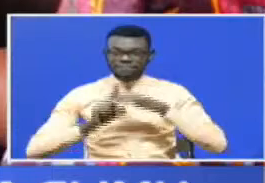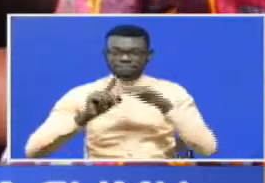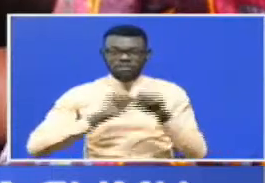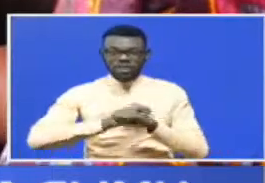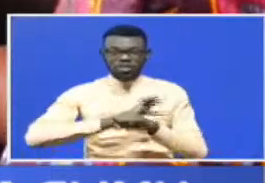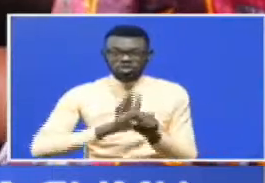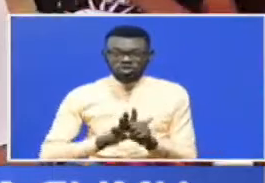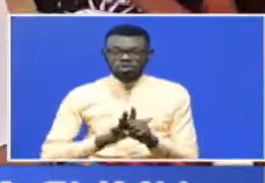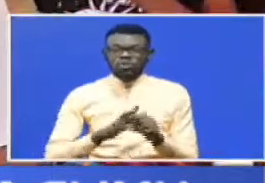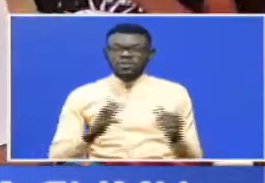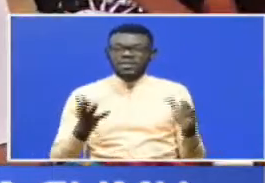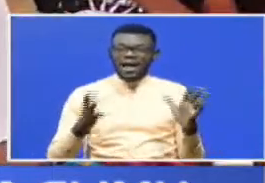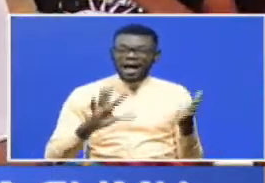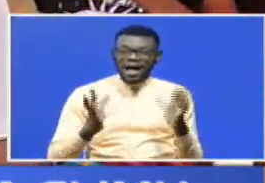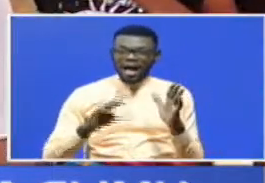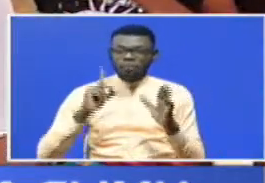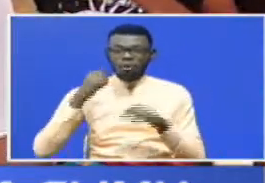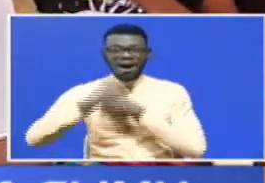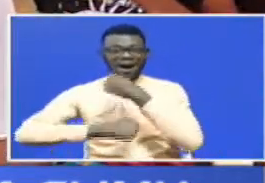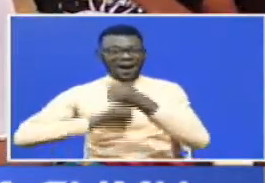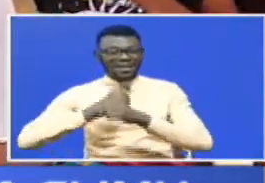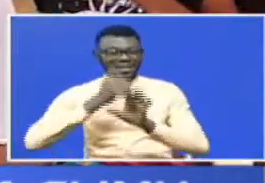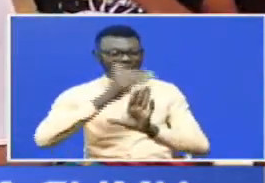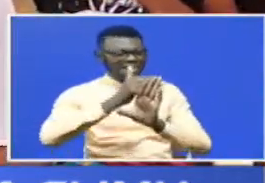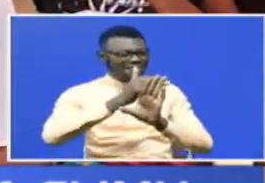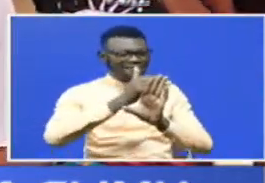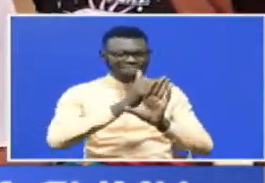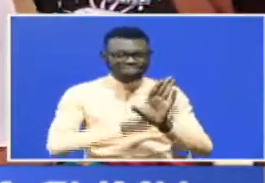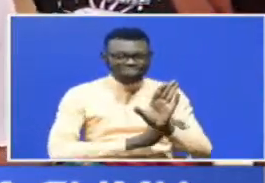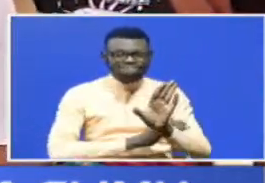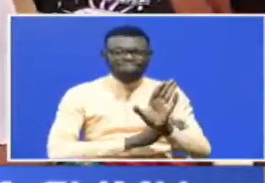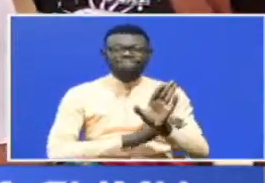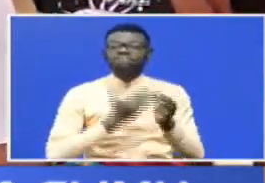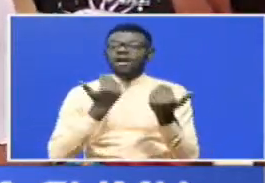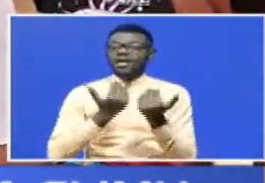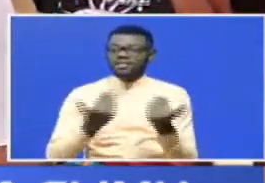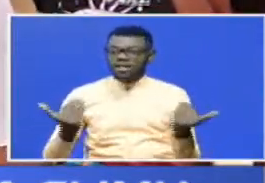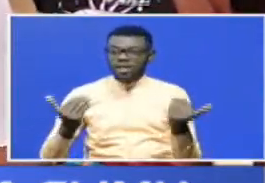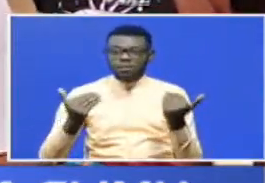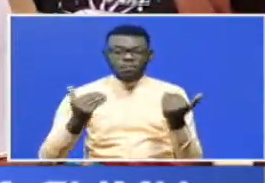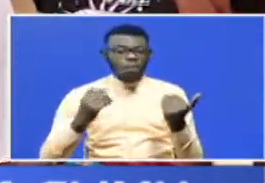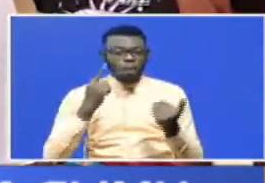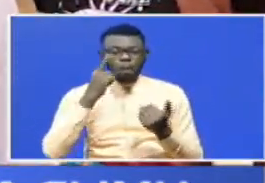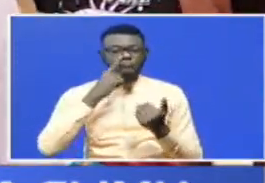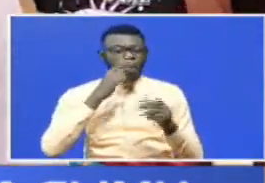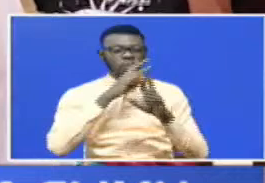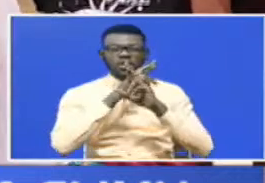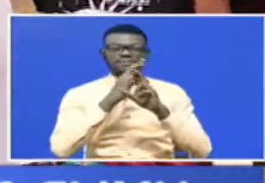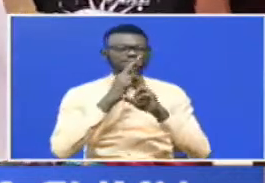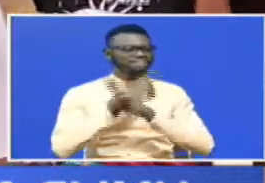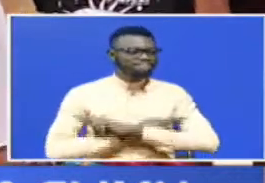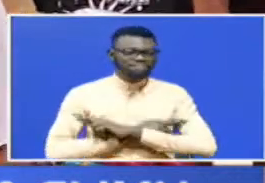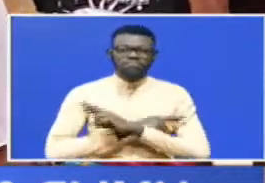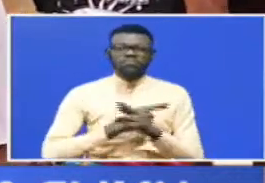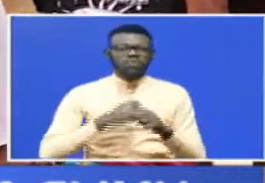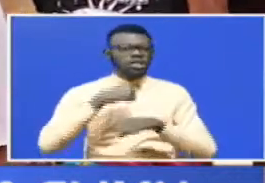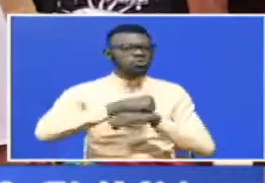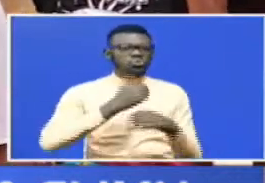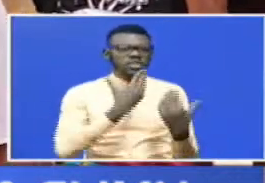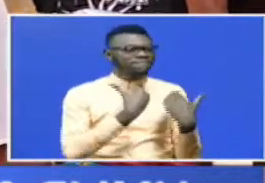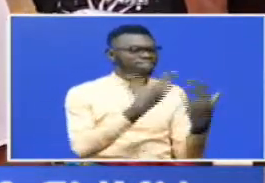Tumekaa takriban mwaka mzima watoto wakiwa nyumbani, hawakuenda shuleni mahali